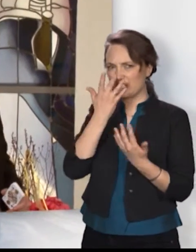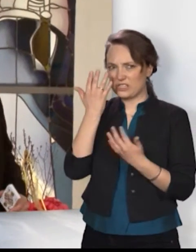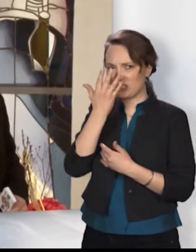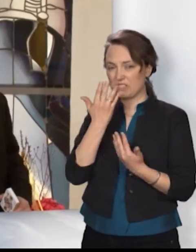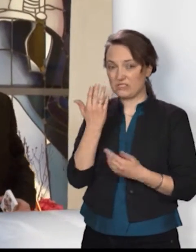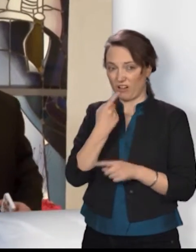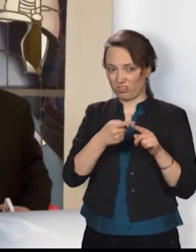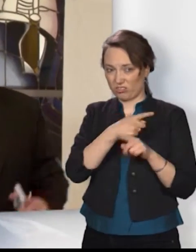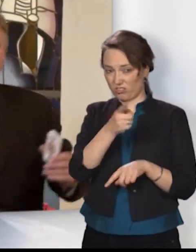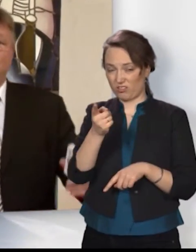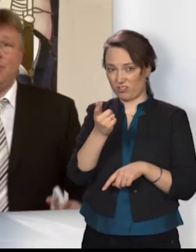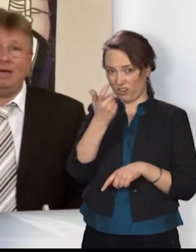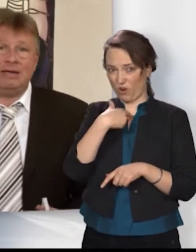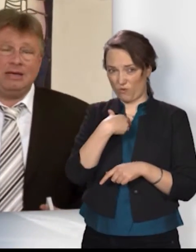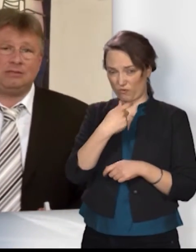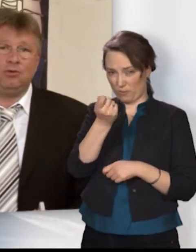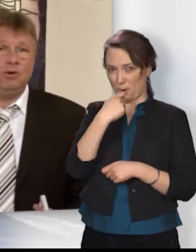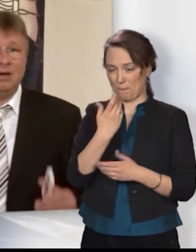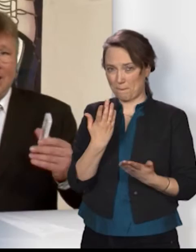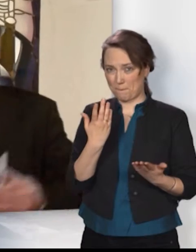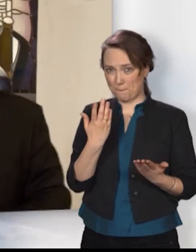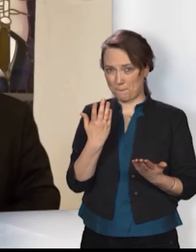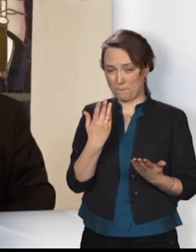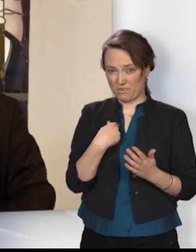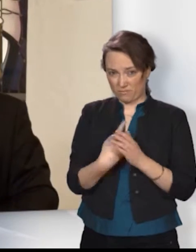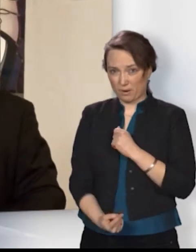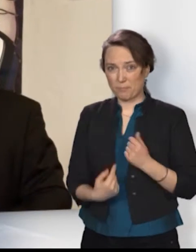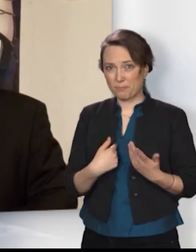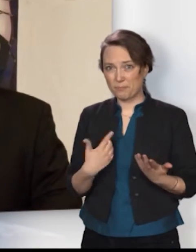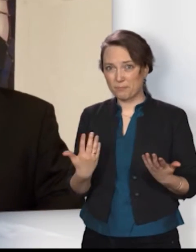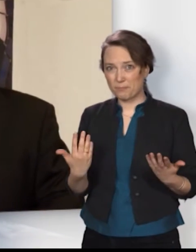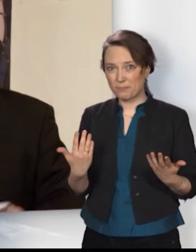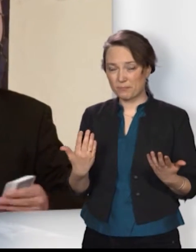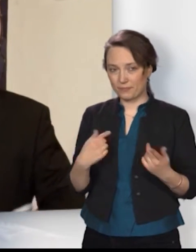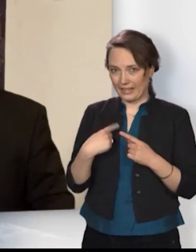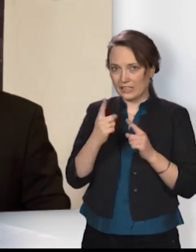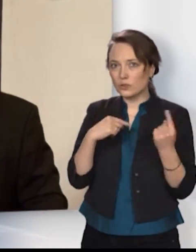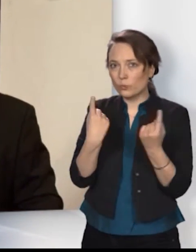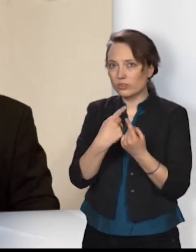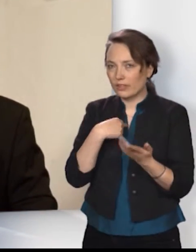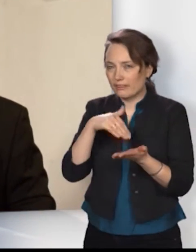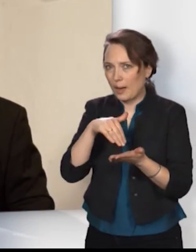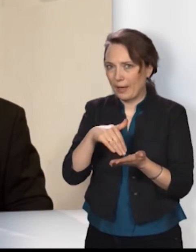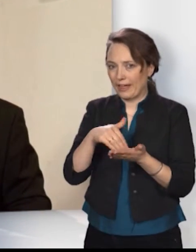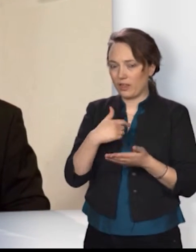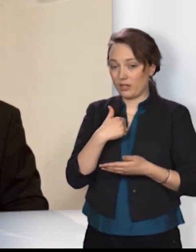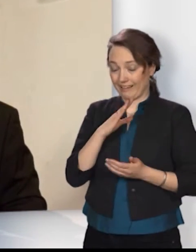Grund und Boden? Bin ich noch dabei in der nächsten Runde? Reicht das, was ich habe? Oder werde ich ausgestochen?